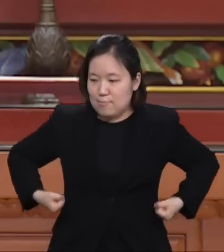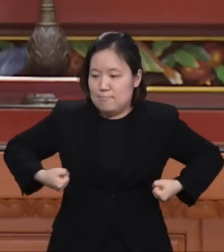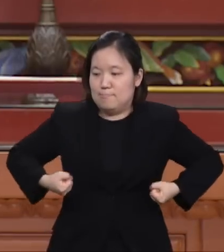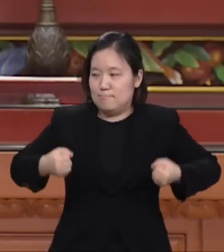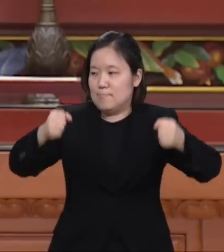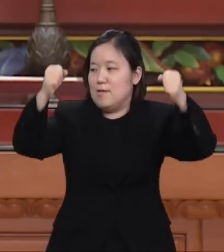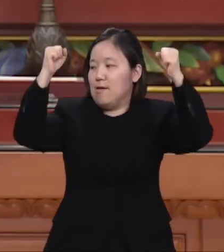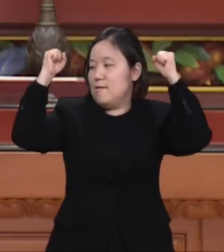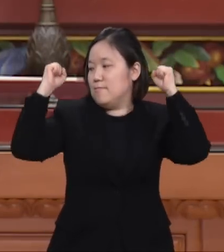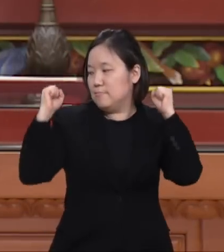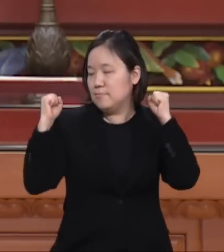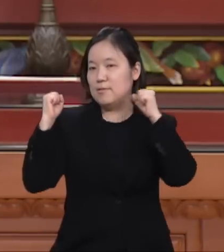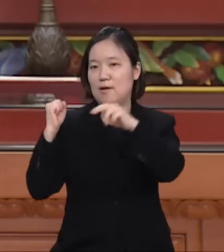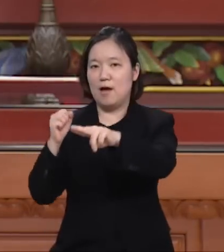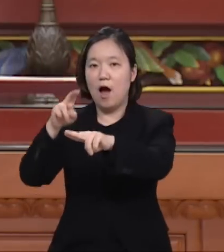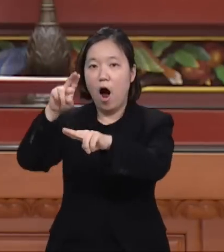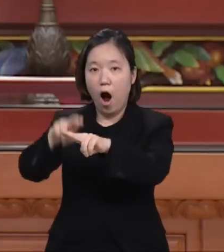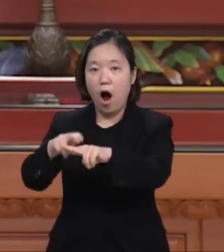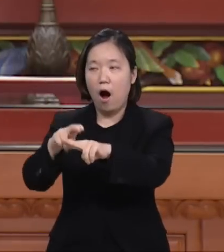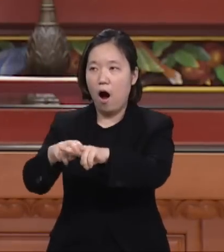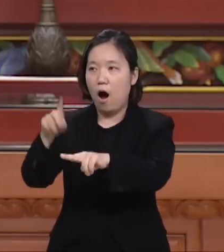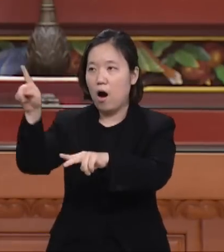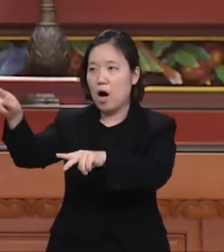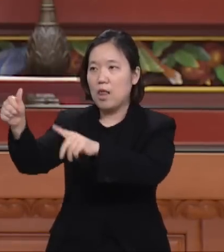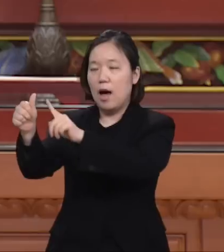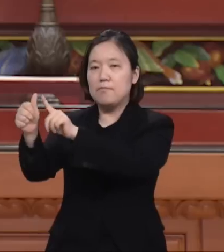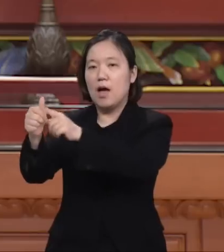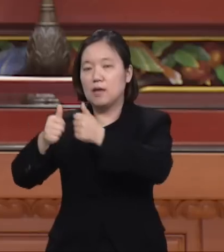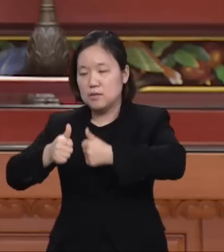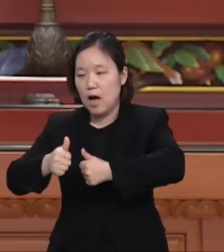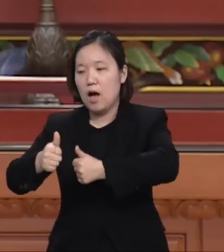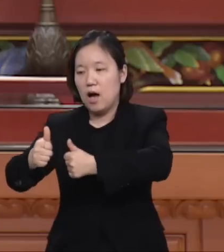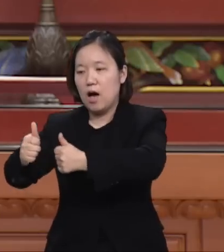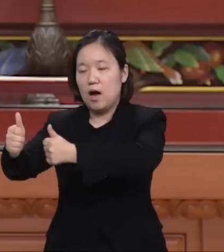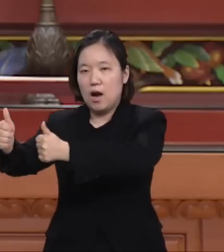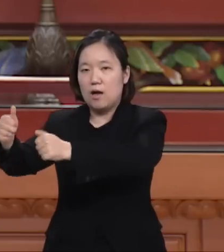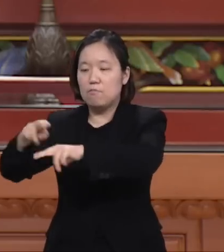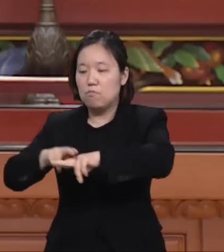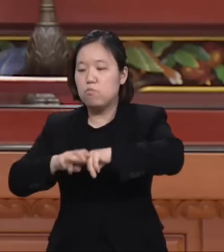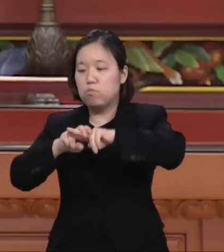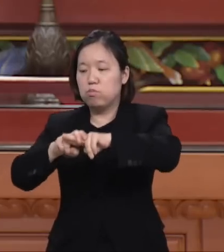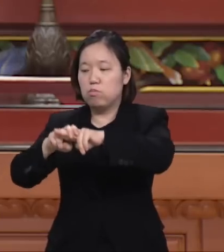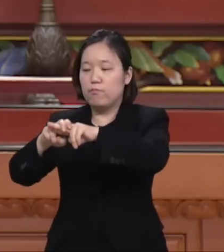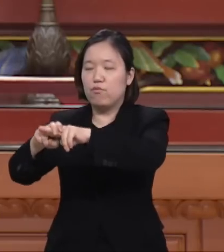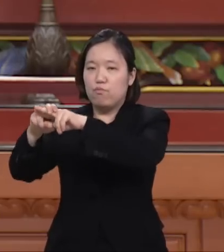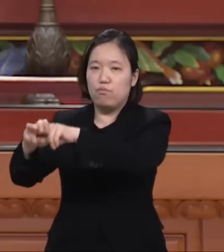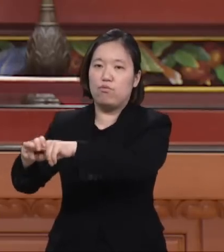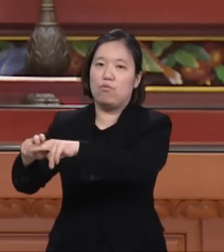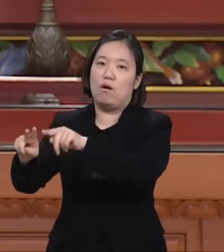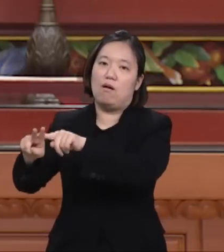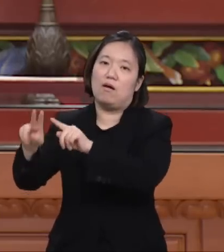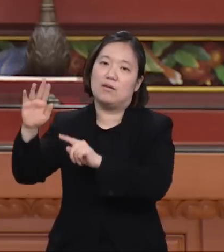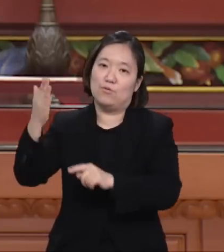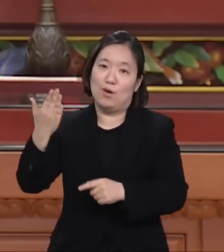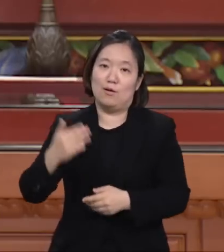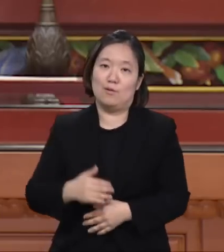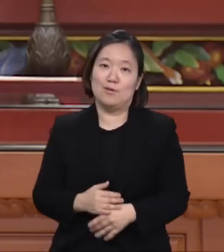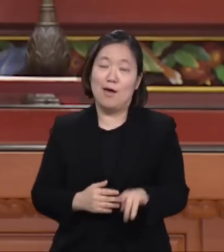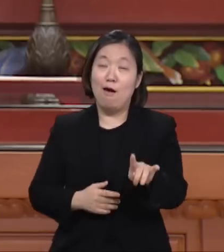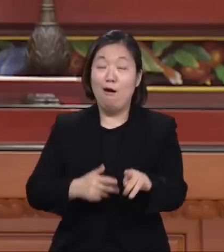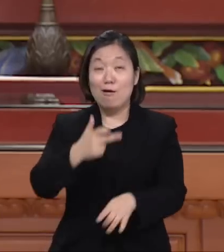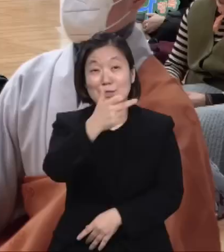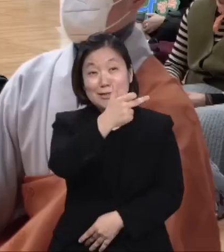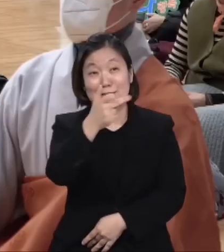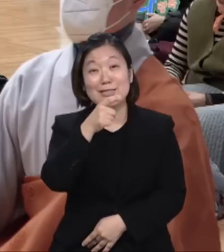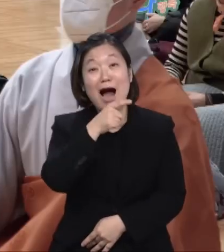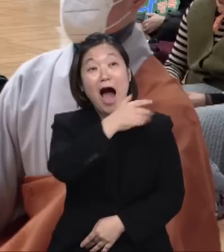저승사자를 따라서 이제 길을 걷는 거예요 가마를 타고 그리고 큰 강이